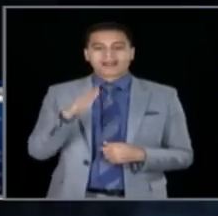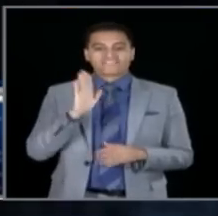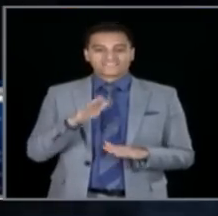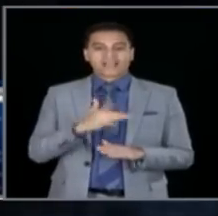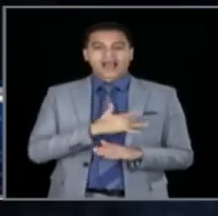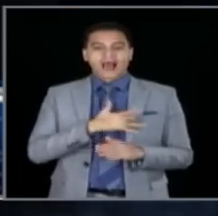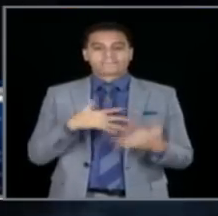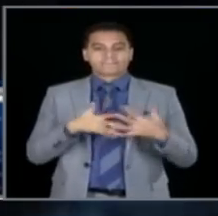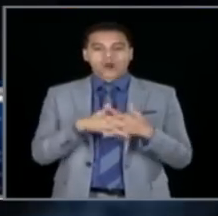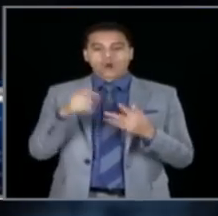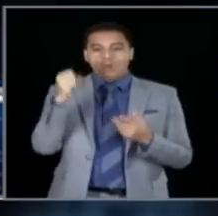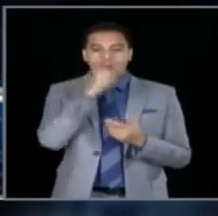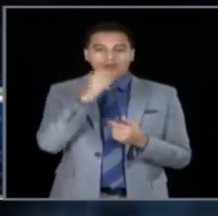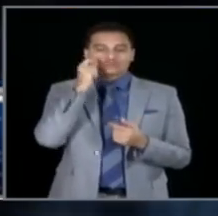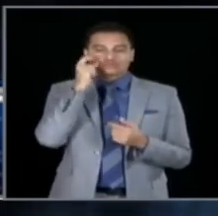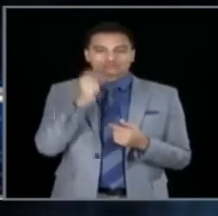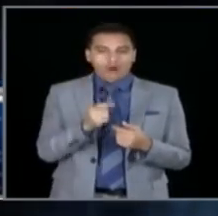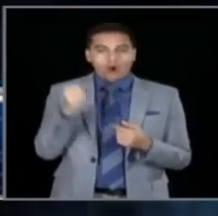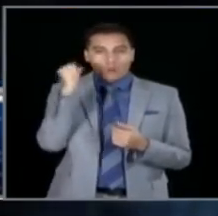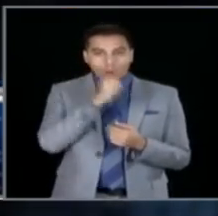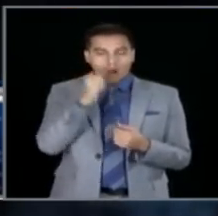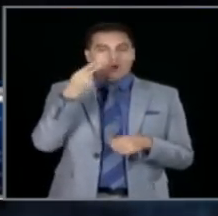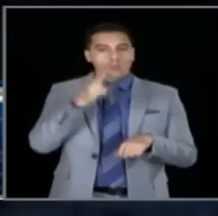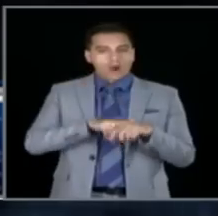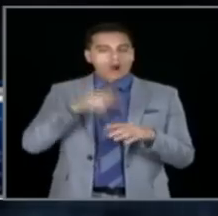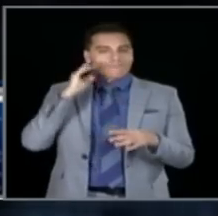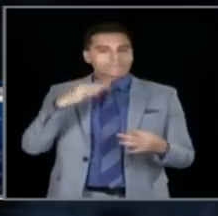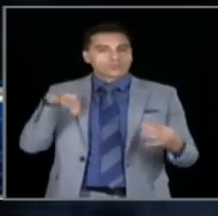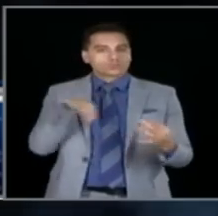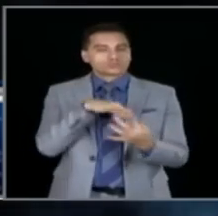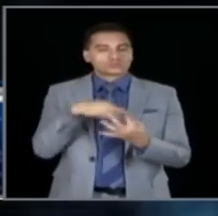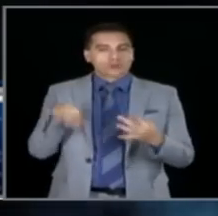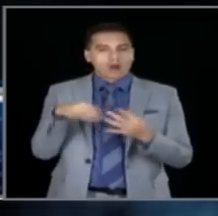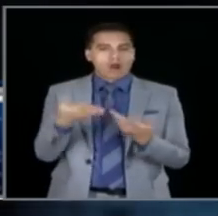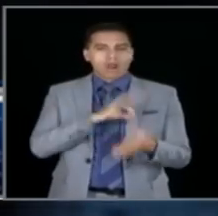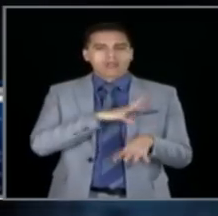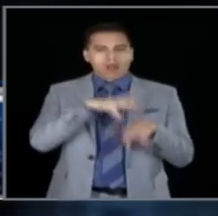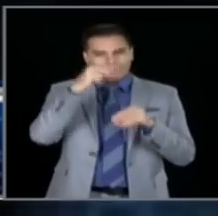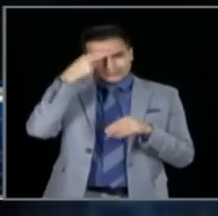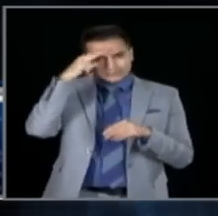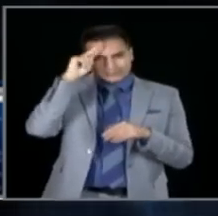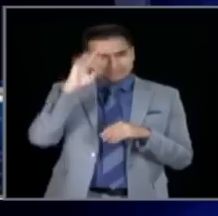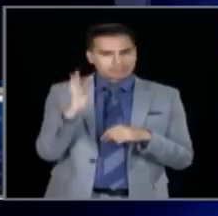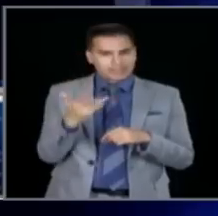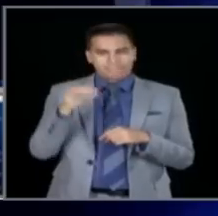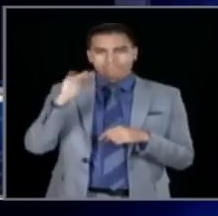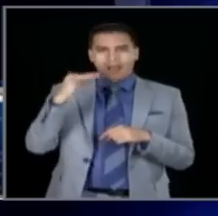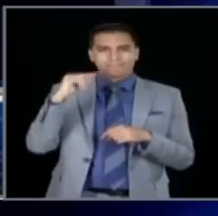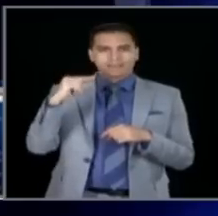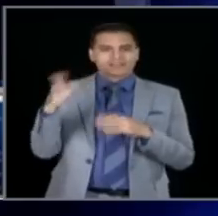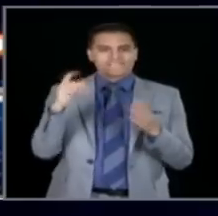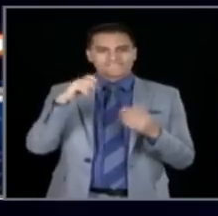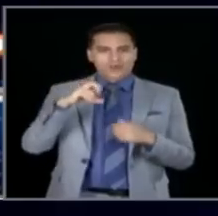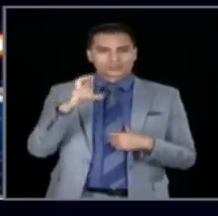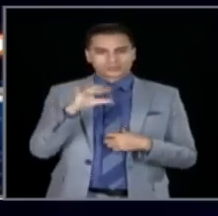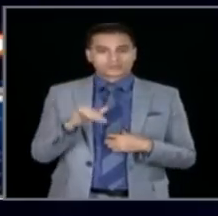تملي في قلبي هي أغنية الفنان وموسيقار راحل، فمن هو؟ محمد فوزي.